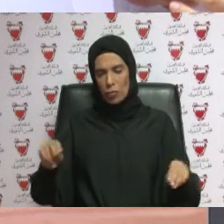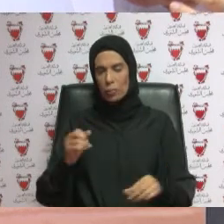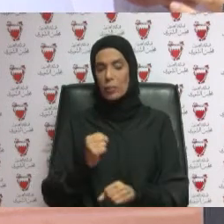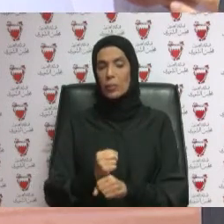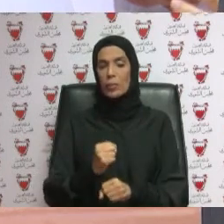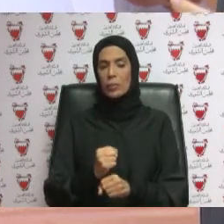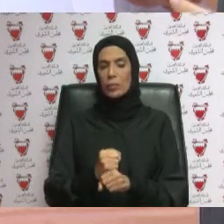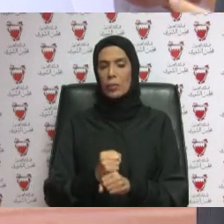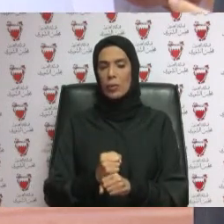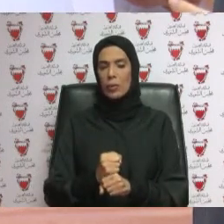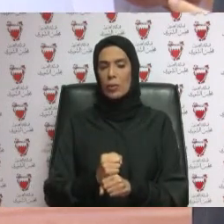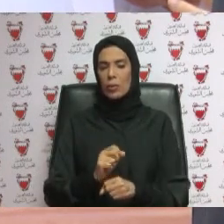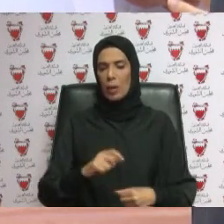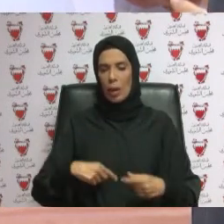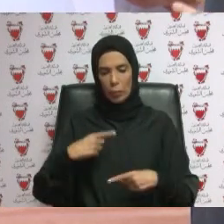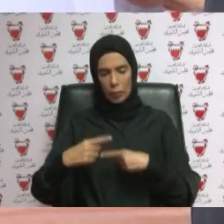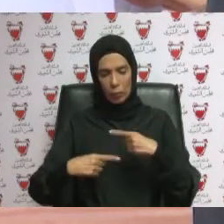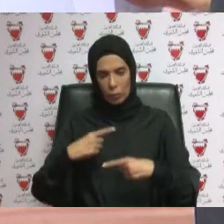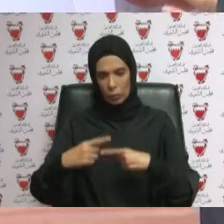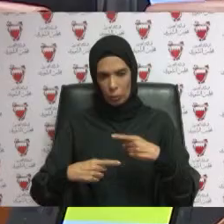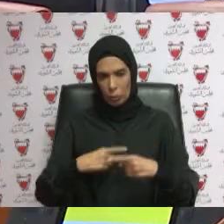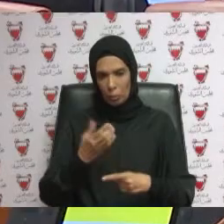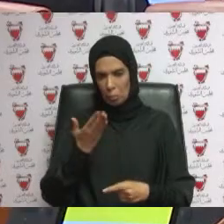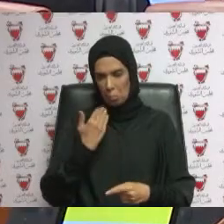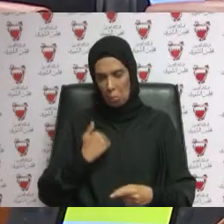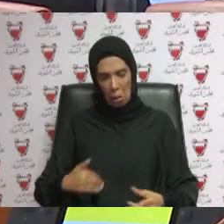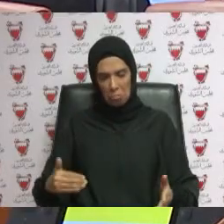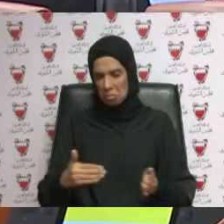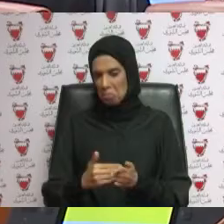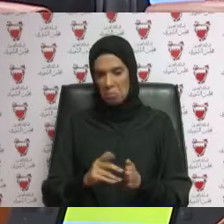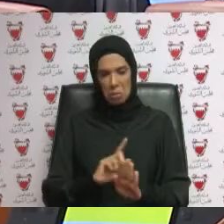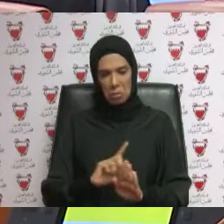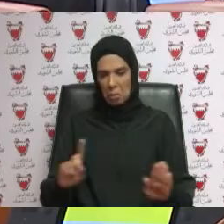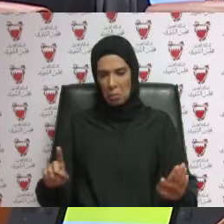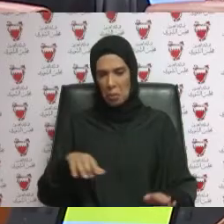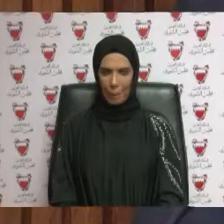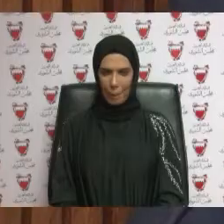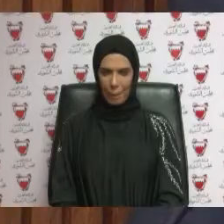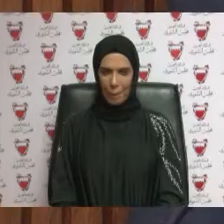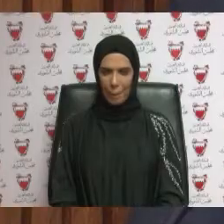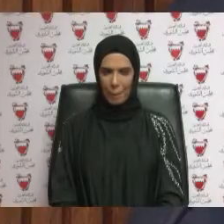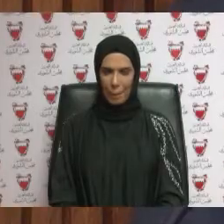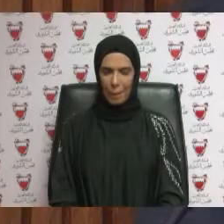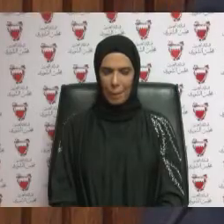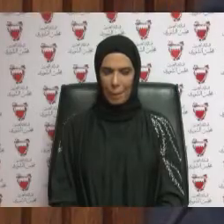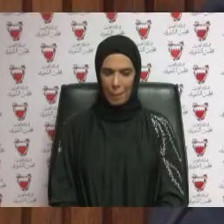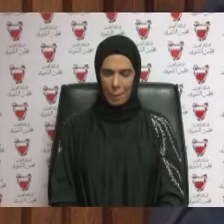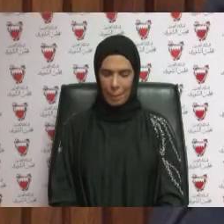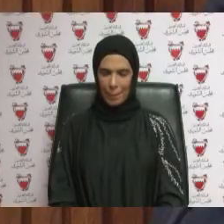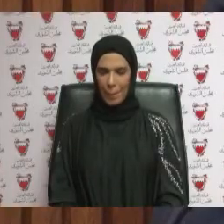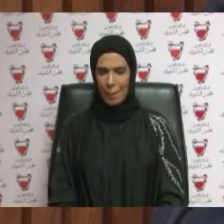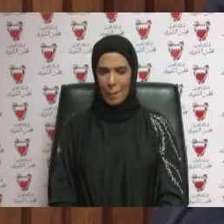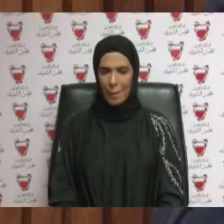وهو أمر لا يزال غير متحقق في كثير من الدول. لقد رأى الزائد